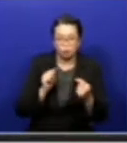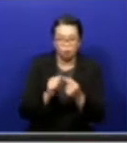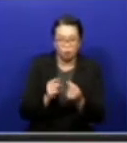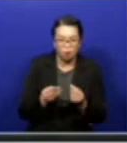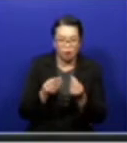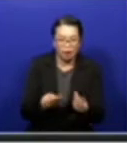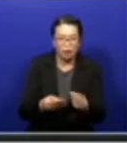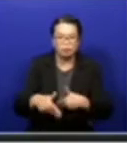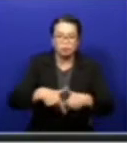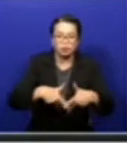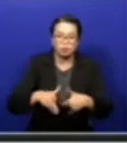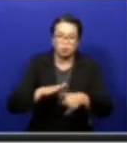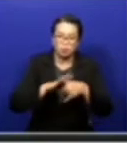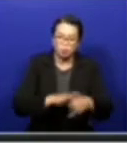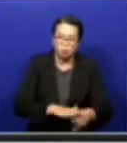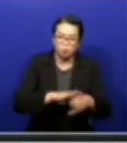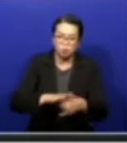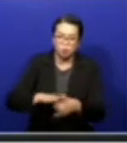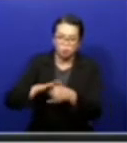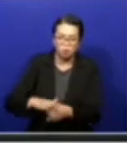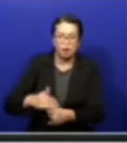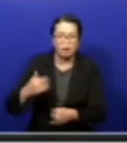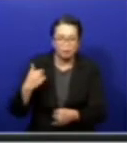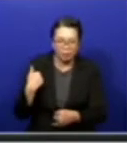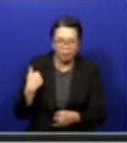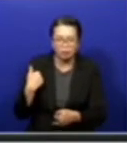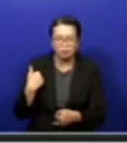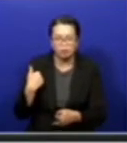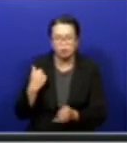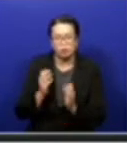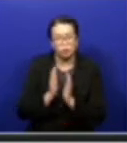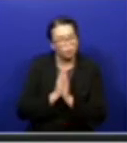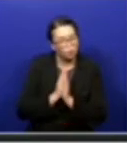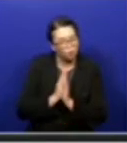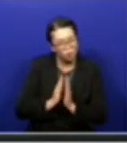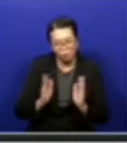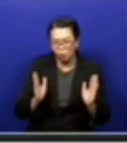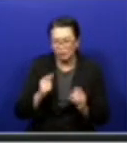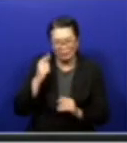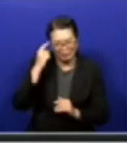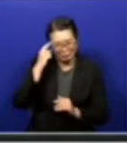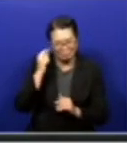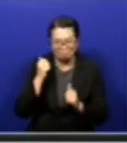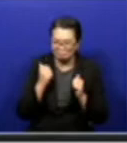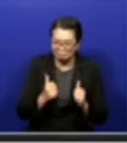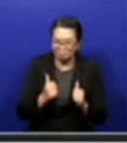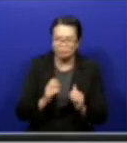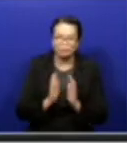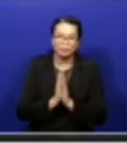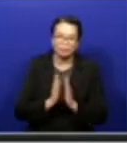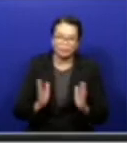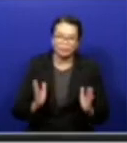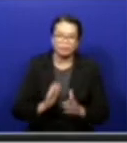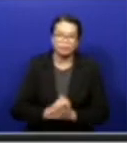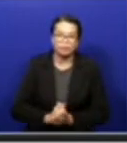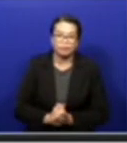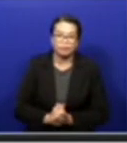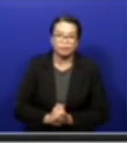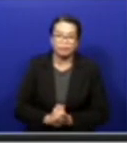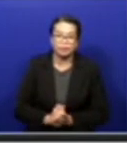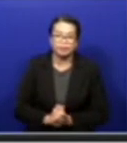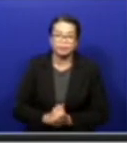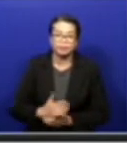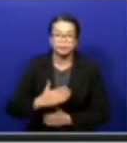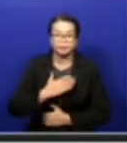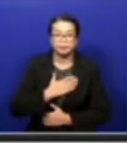มิดมากเห็นด้วยอย่างยิ่งครับขอบคุณท่านมากครับท่านประธานครับผมจะมีความ